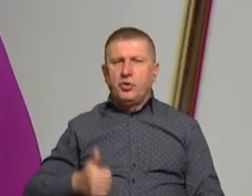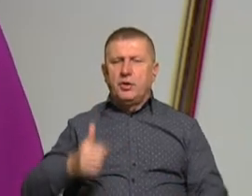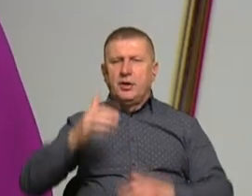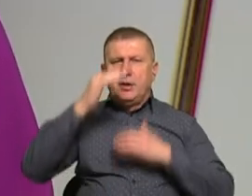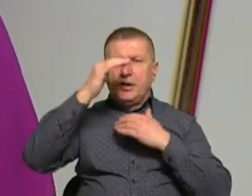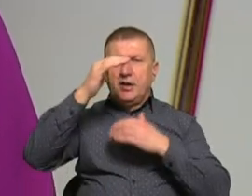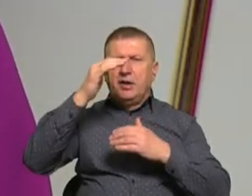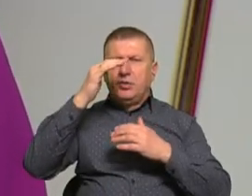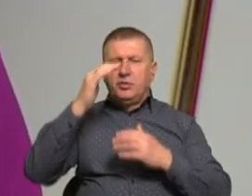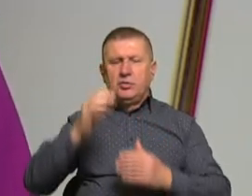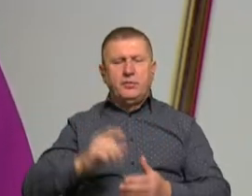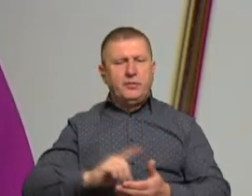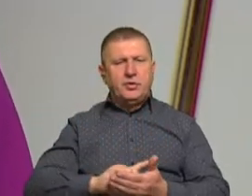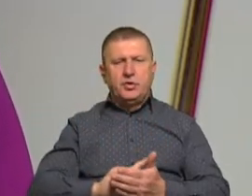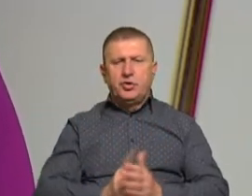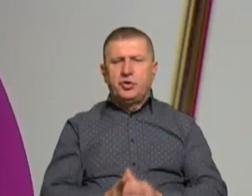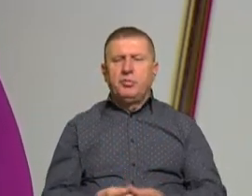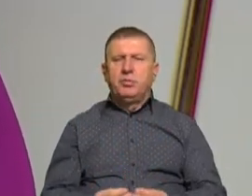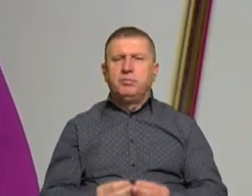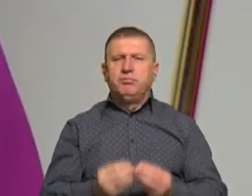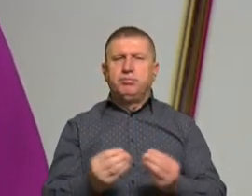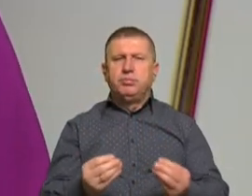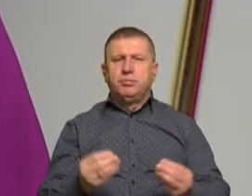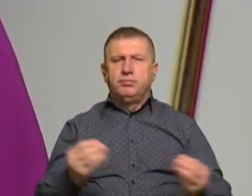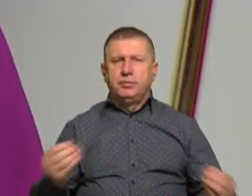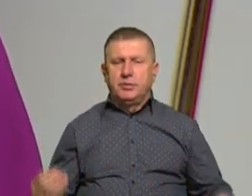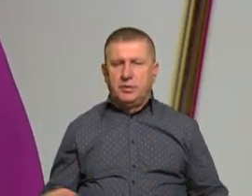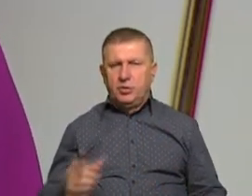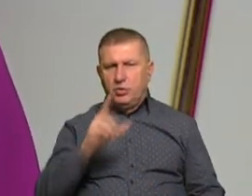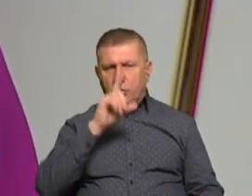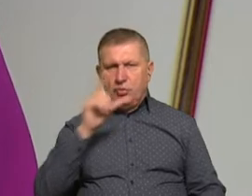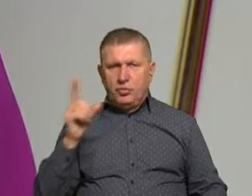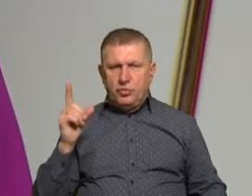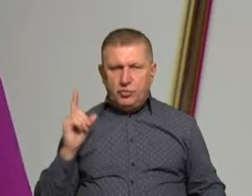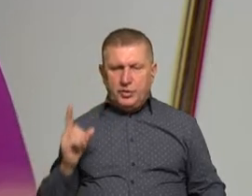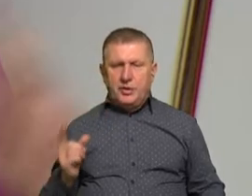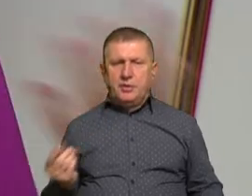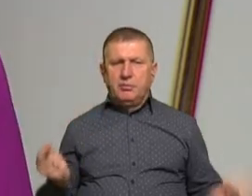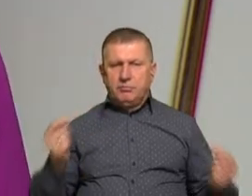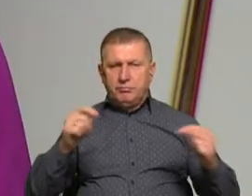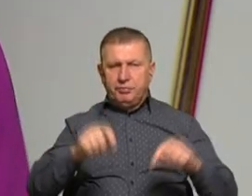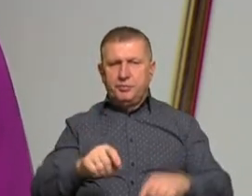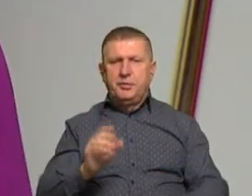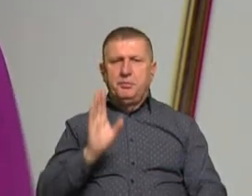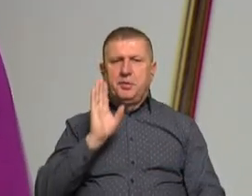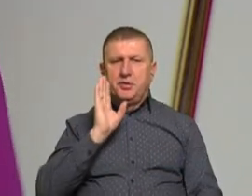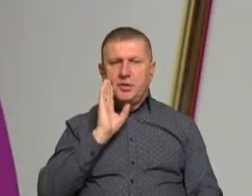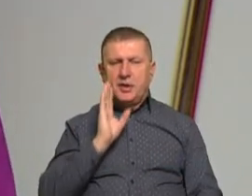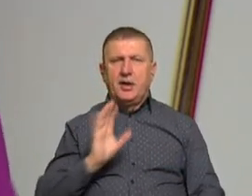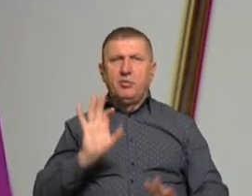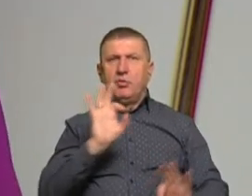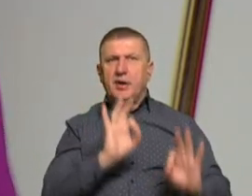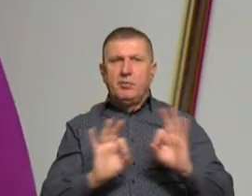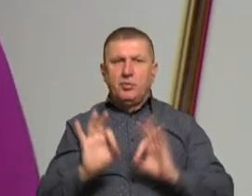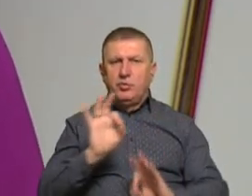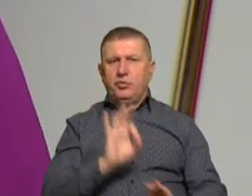bardzo rozwinęły swoją ofertę, zachęcają mieszkańców do osiedlania się w Katowicach i oferują szereg